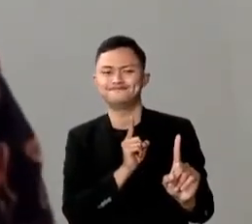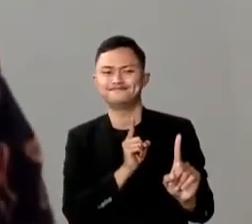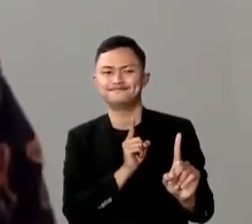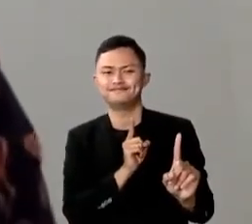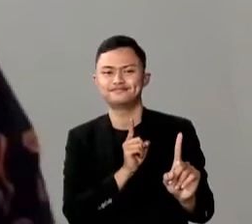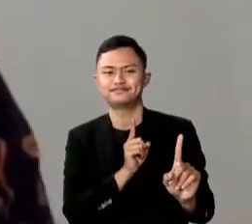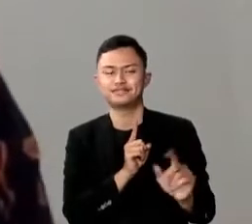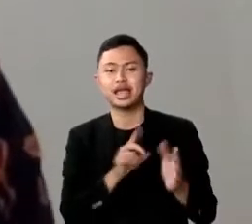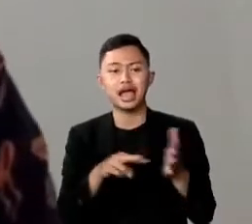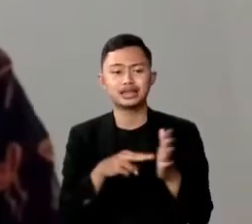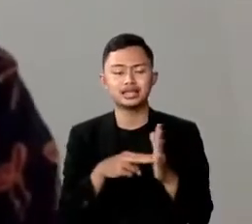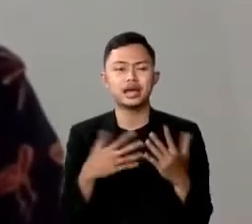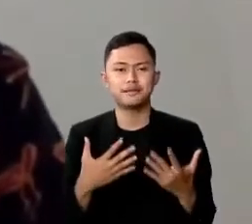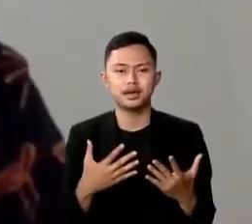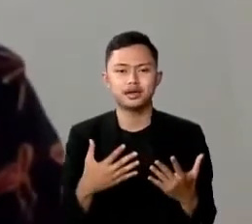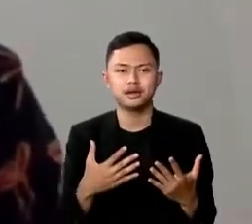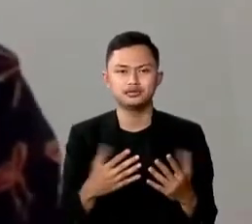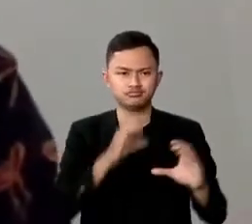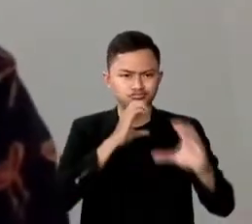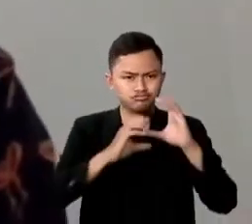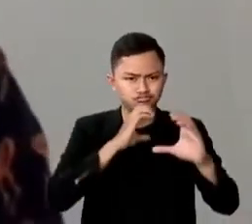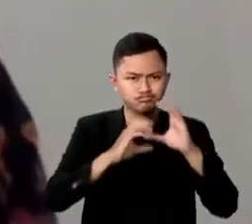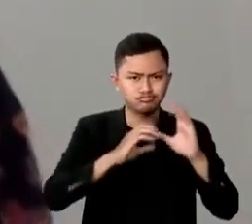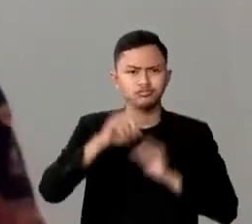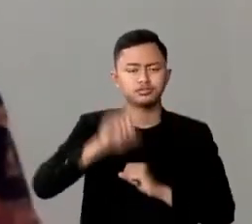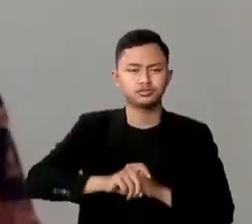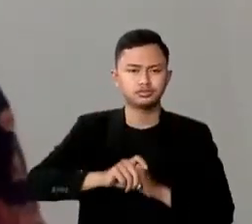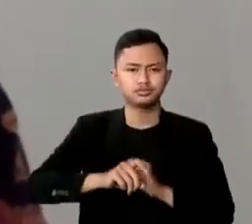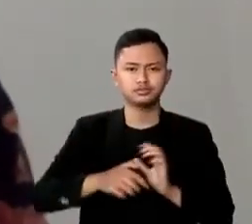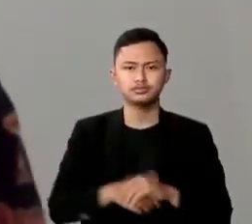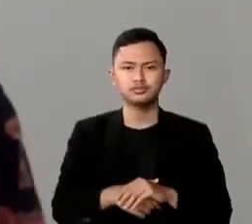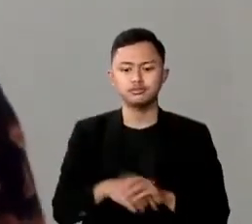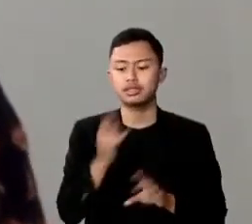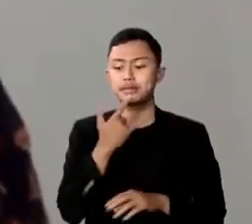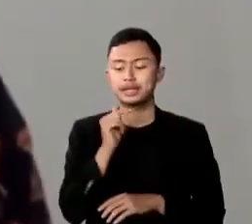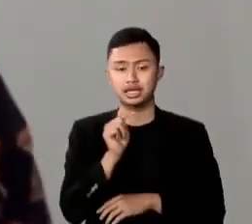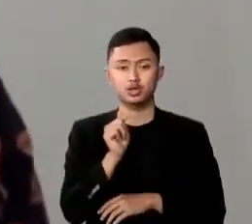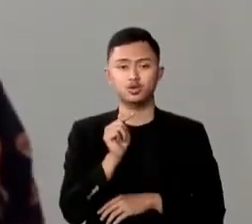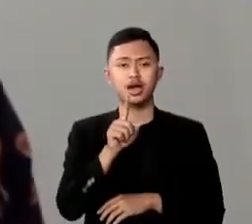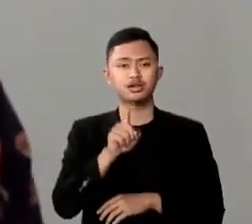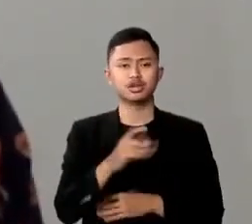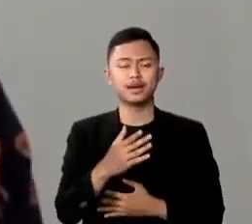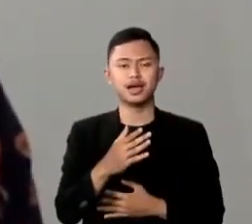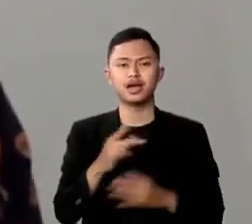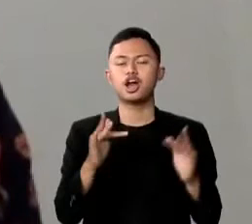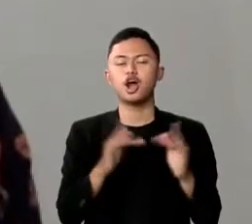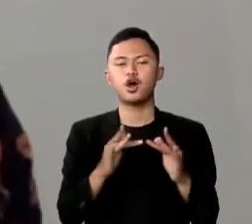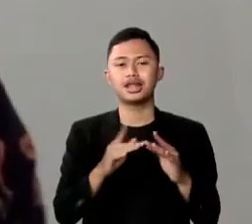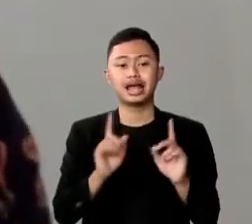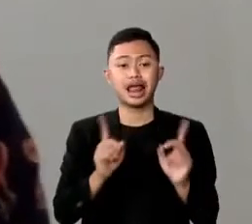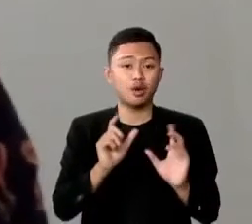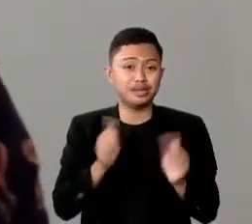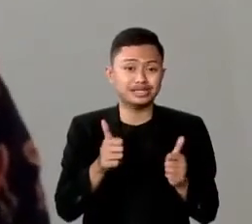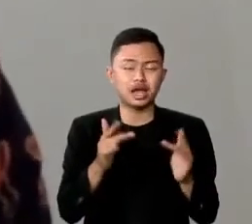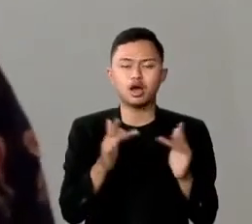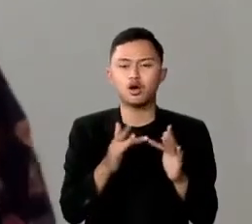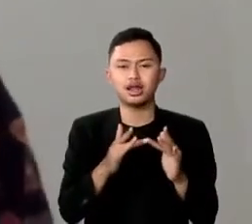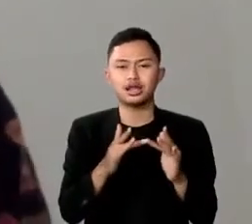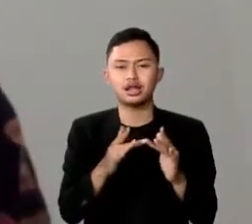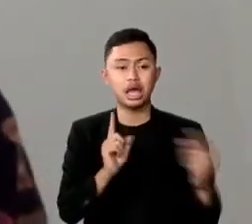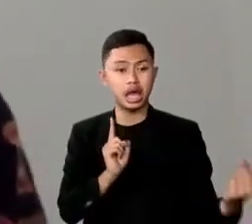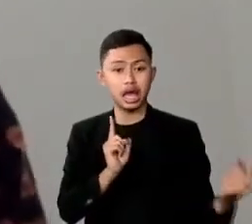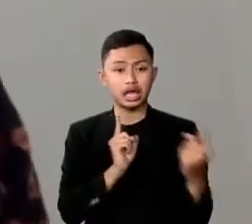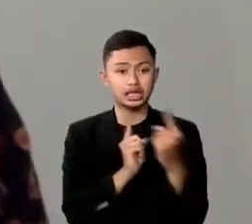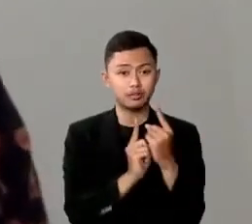kalau memang kita harus artinya akan ada komunikasi Intens nih kalau seperti itu upayakan ring kalau mau ketemu hadap-hadapan